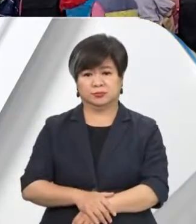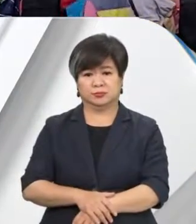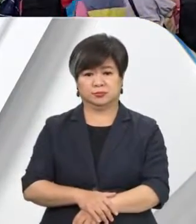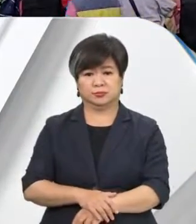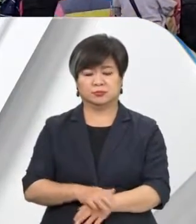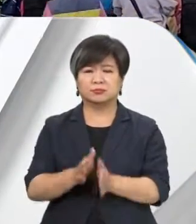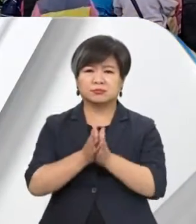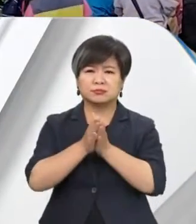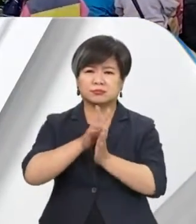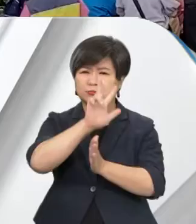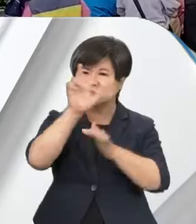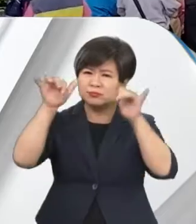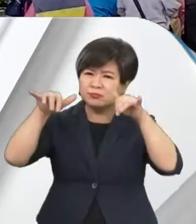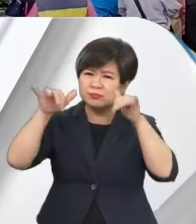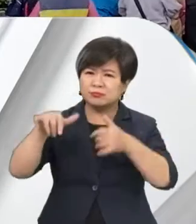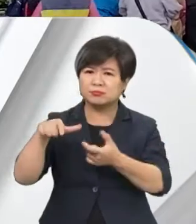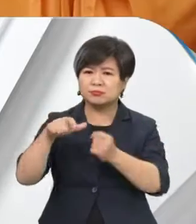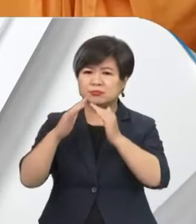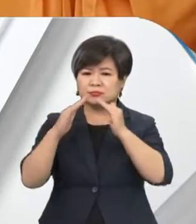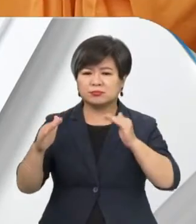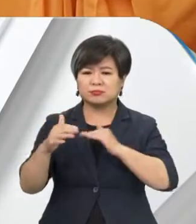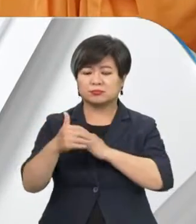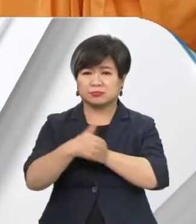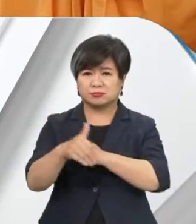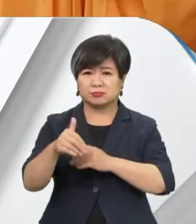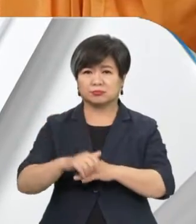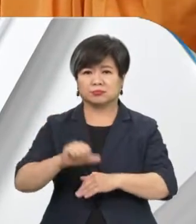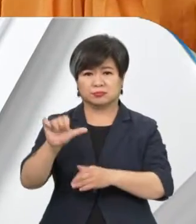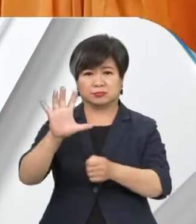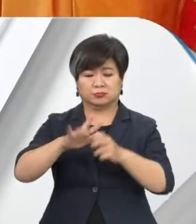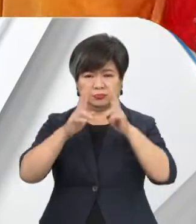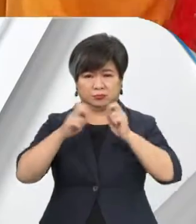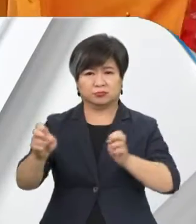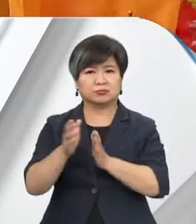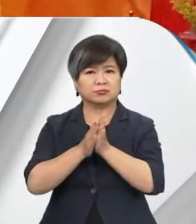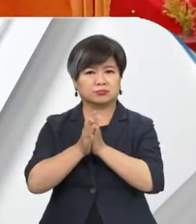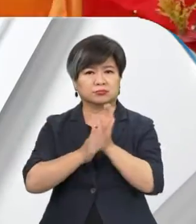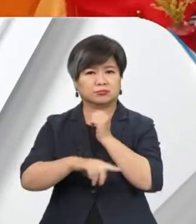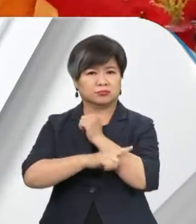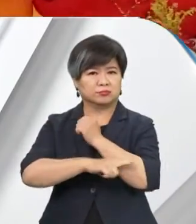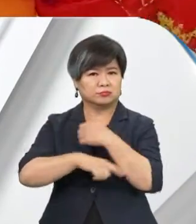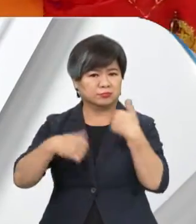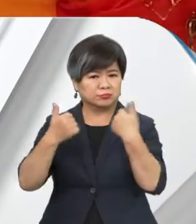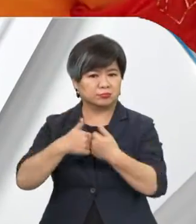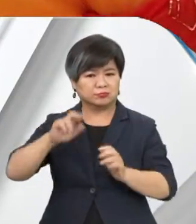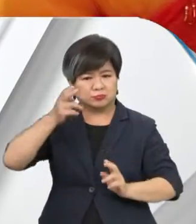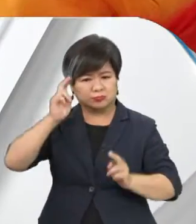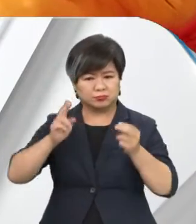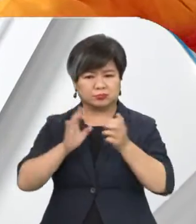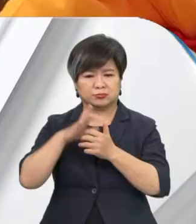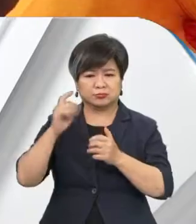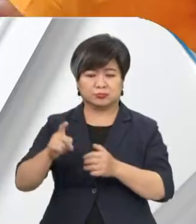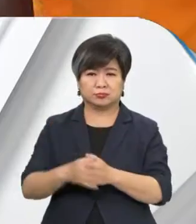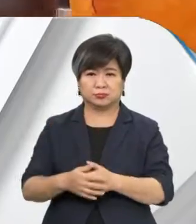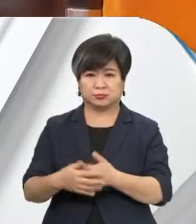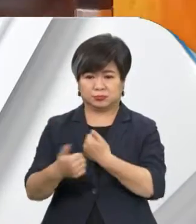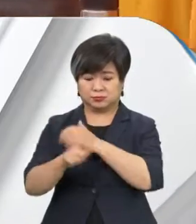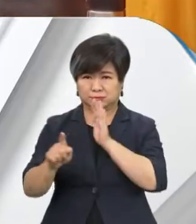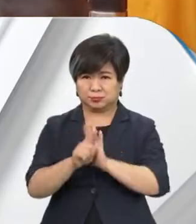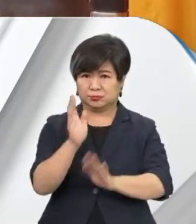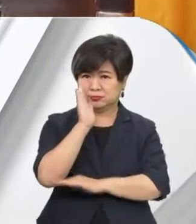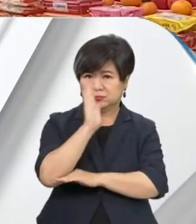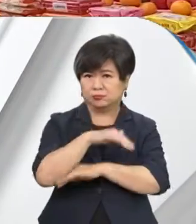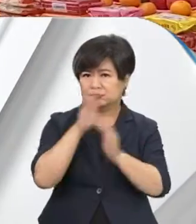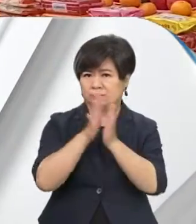路停工落雨，公馆乡五谷强每期盼起义发挥，乡公所农会同民意代表上菜出席，却希望露